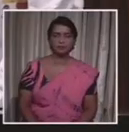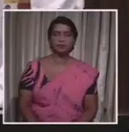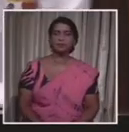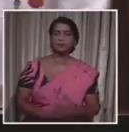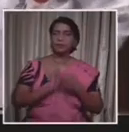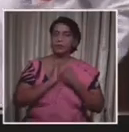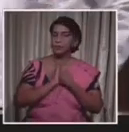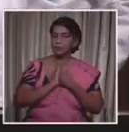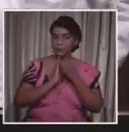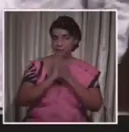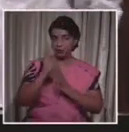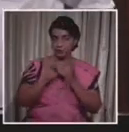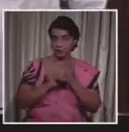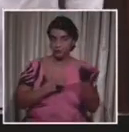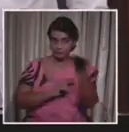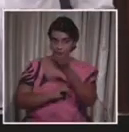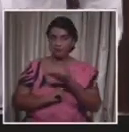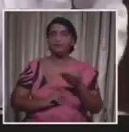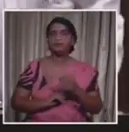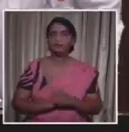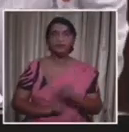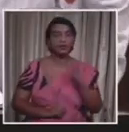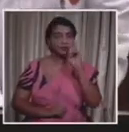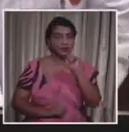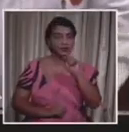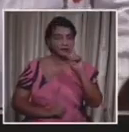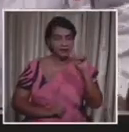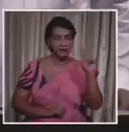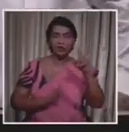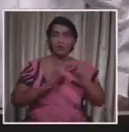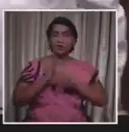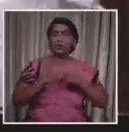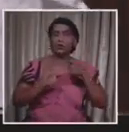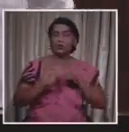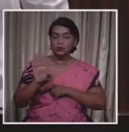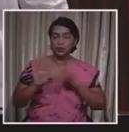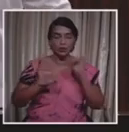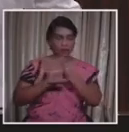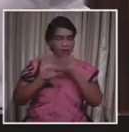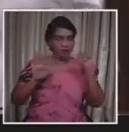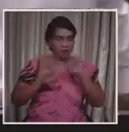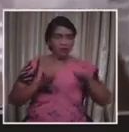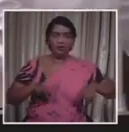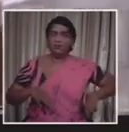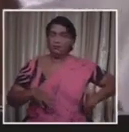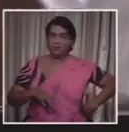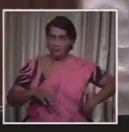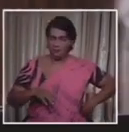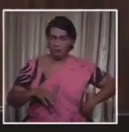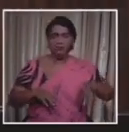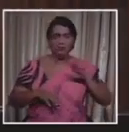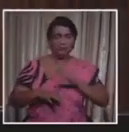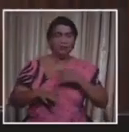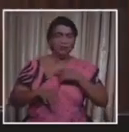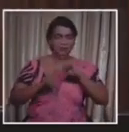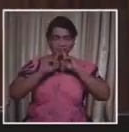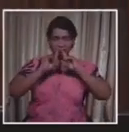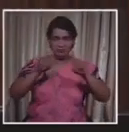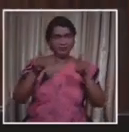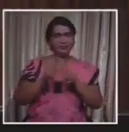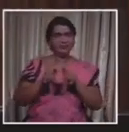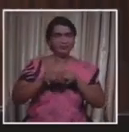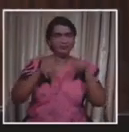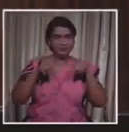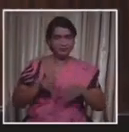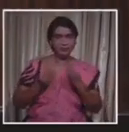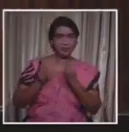Garu Menteri Varuni, Pisai Visideke Juli masa 17 Senisurada, obat denum dum paridi denate